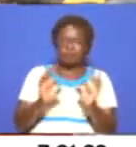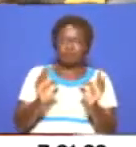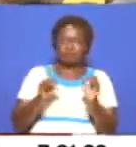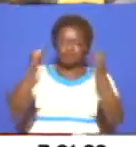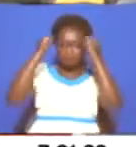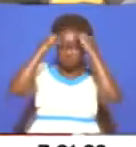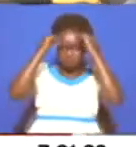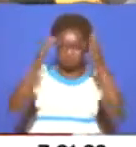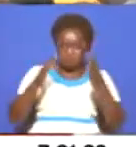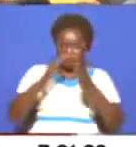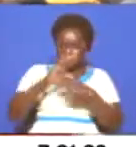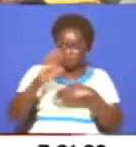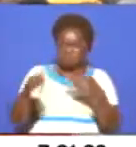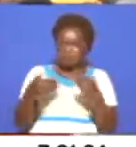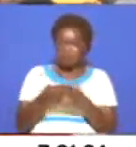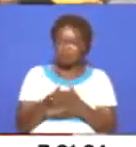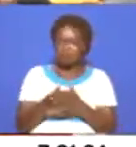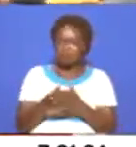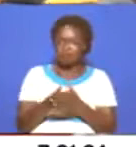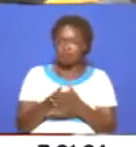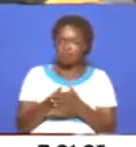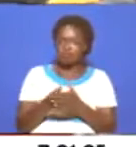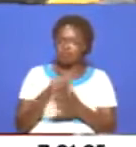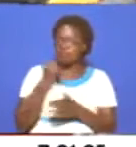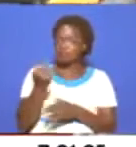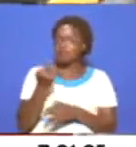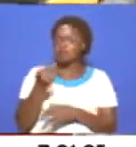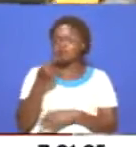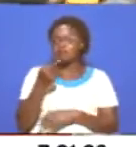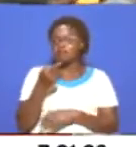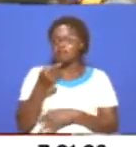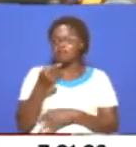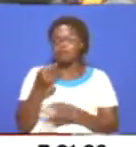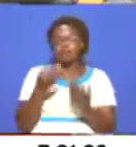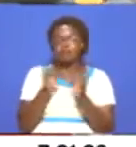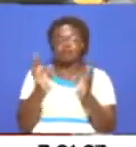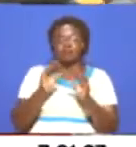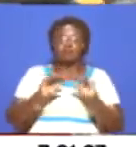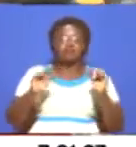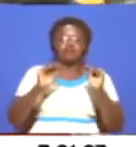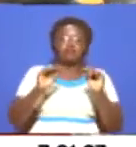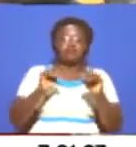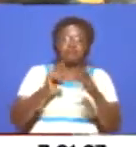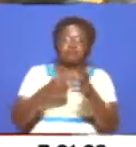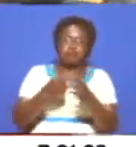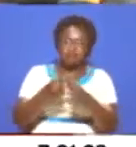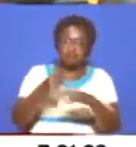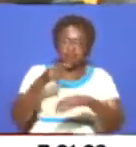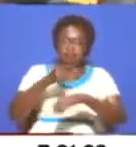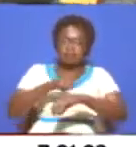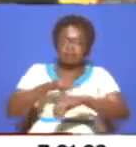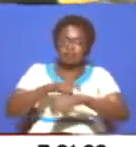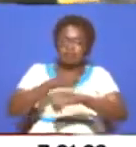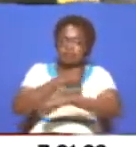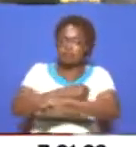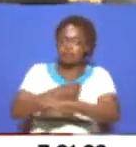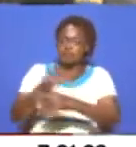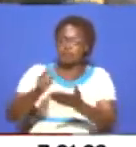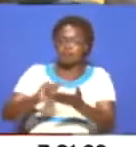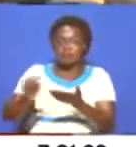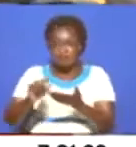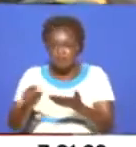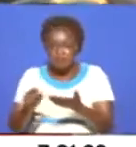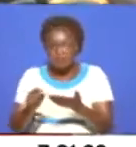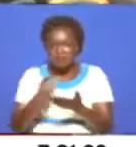wa wazazi wetu. Na sio tu kusema elimu ni ya bure, alafu mtoto akifika shule, leta kalamu, leta